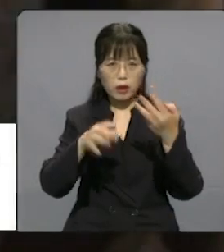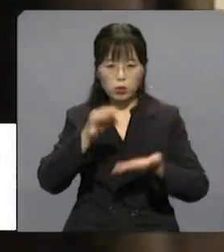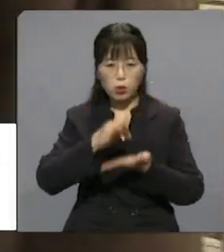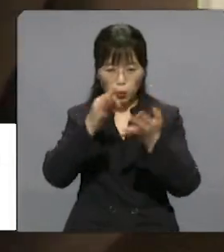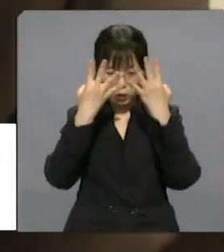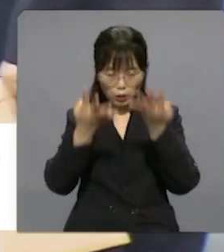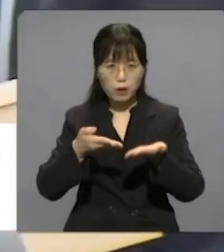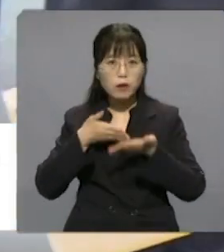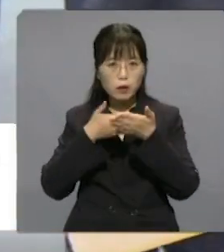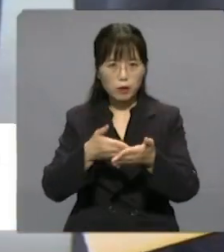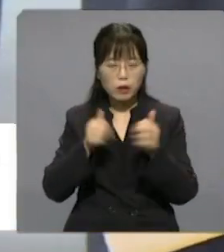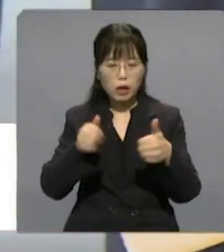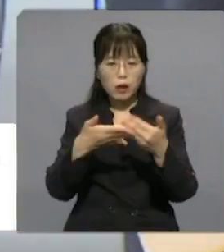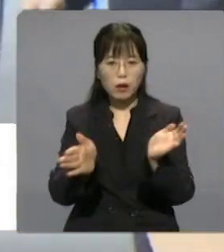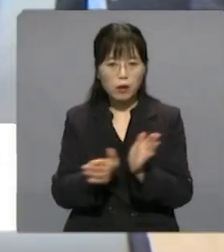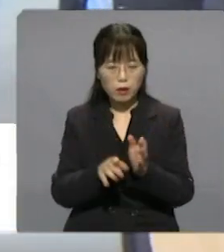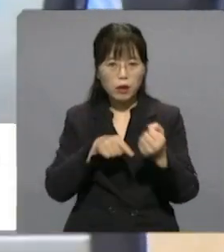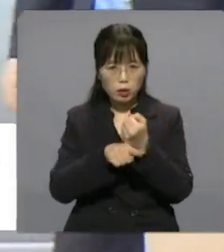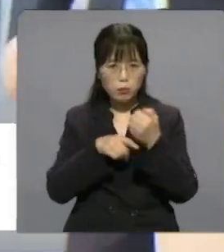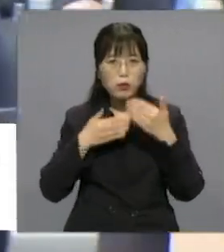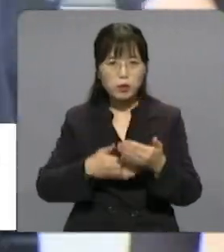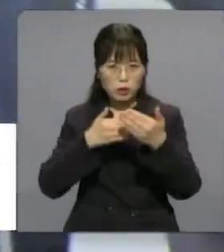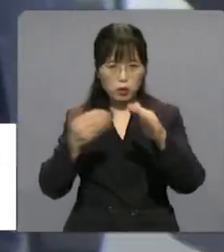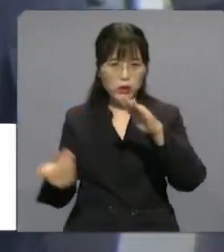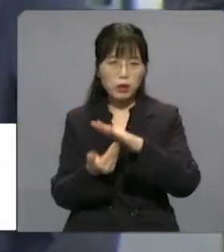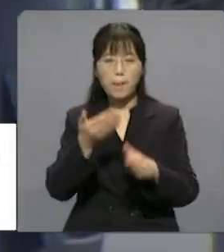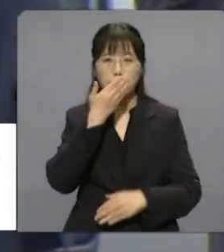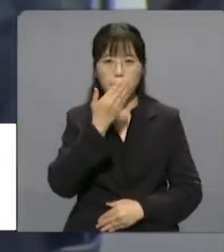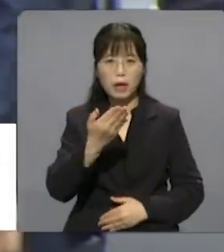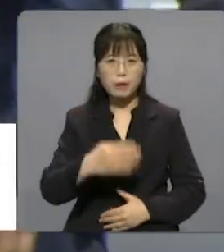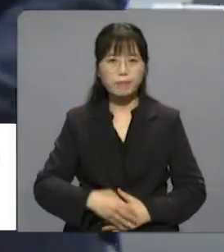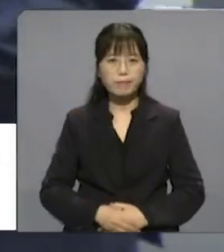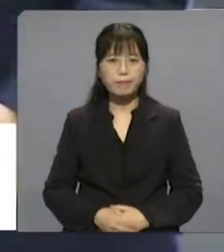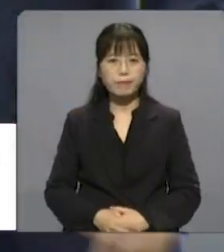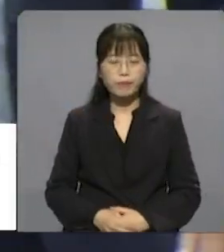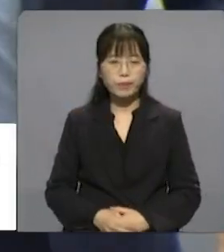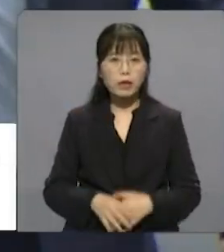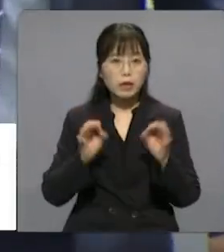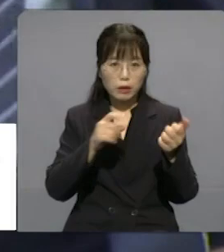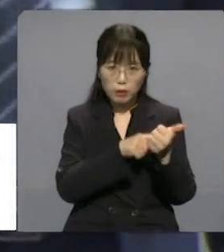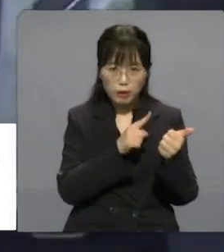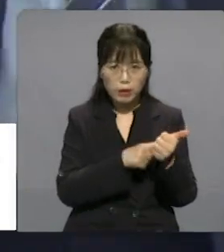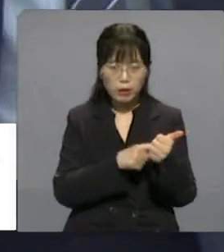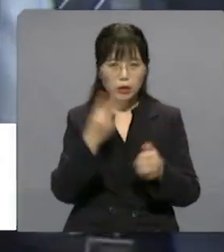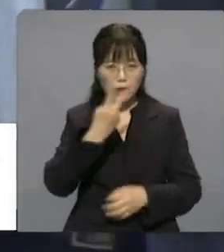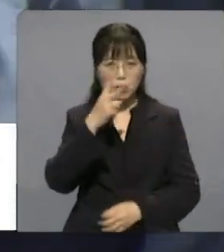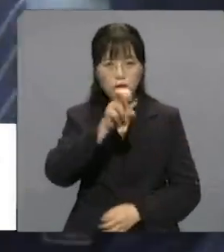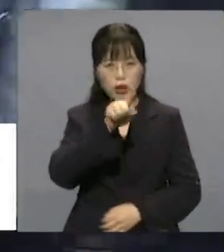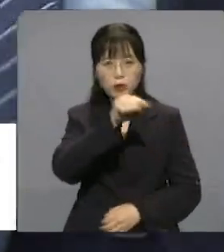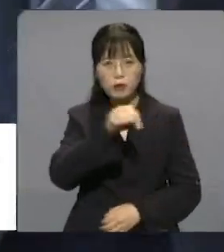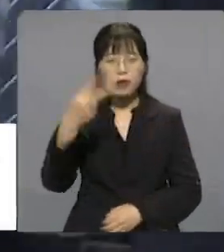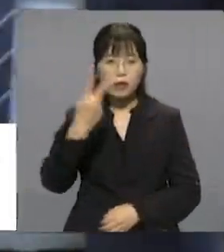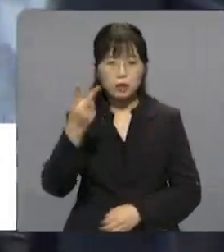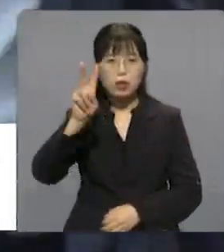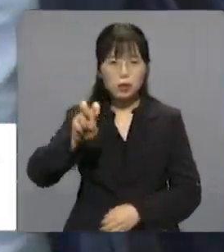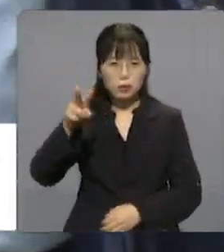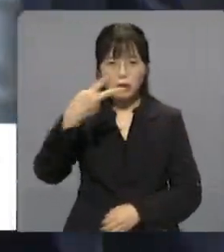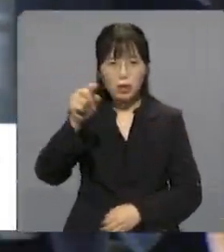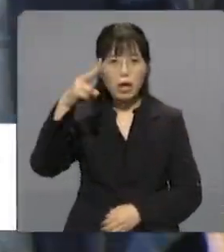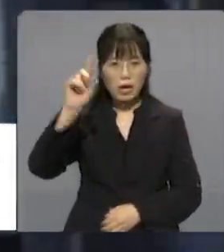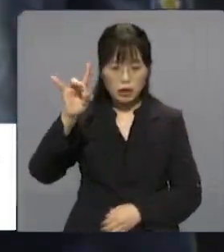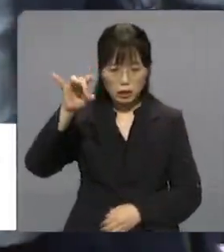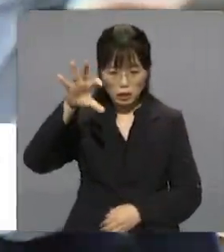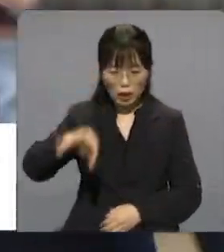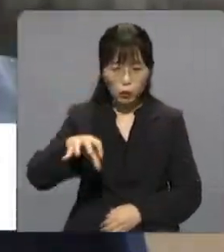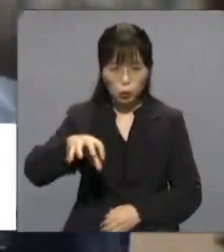청구해 재판부에 보석 심문 절차가 이루어질 수도 있습니다. 김 씨는 2021년에서 2022년